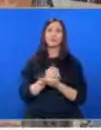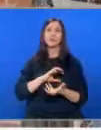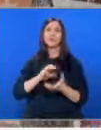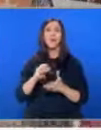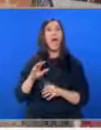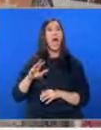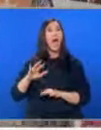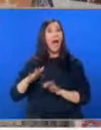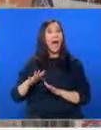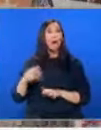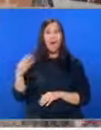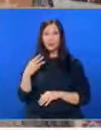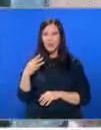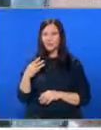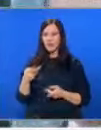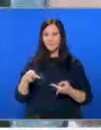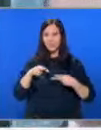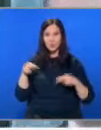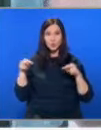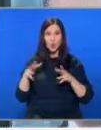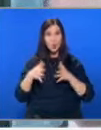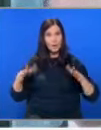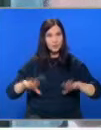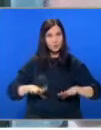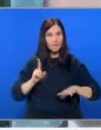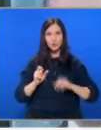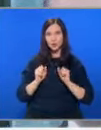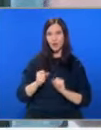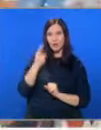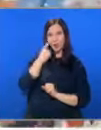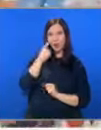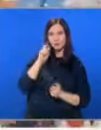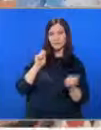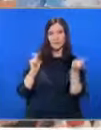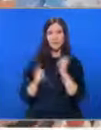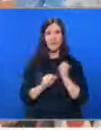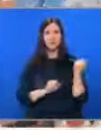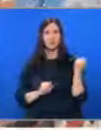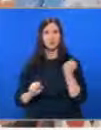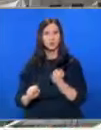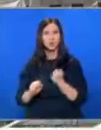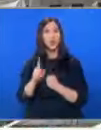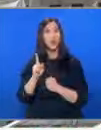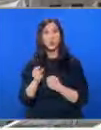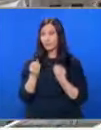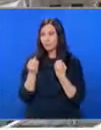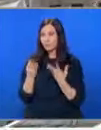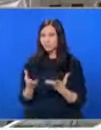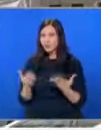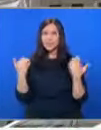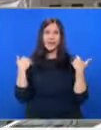Ако Ердоган си върне контрола върху големите градове, може да очакваме и опит за промяна на конституцията, което да му позволи